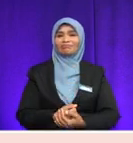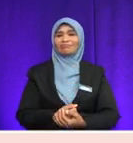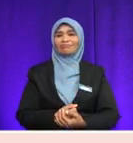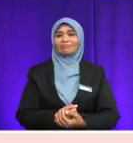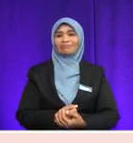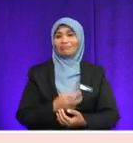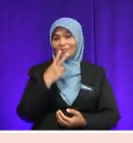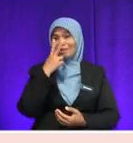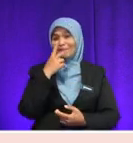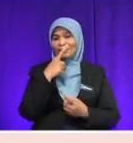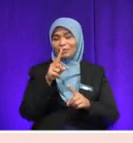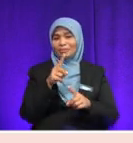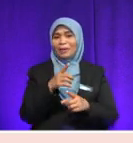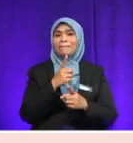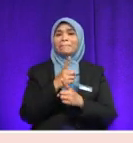jawabannya